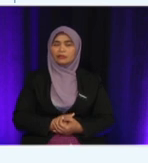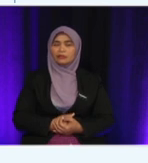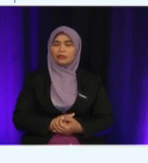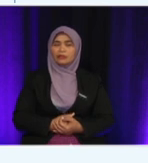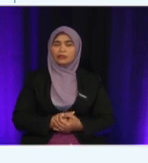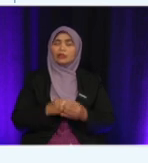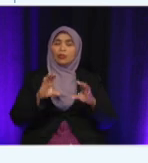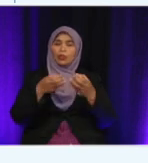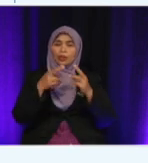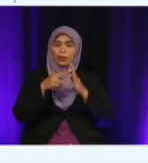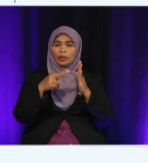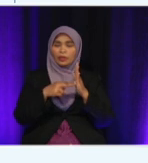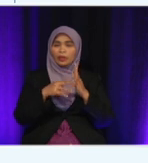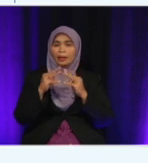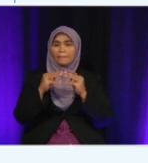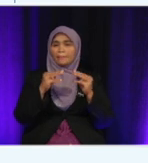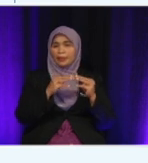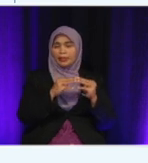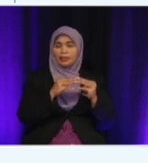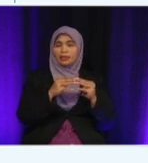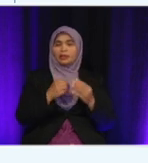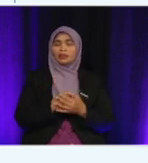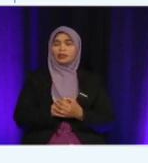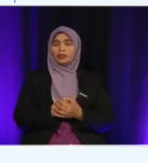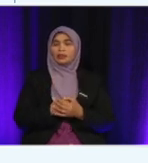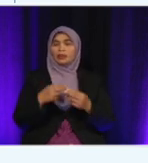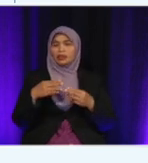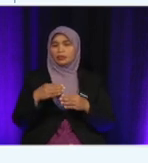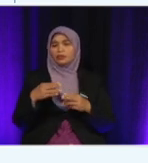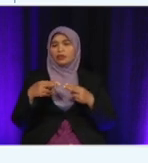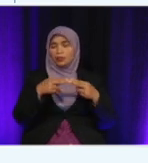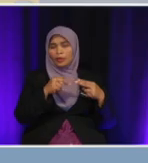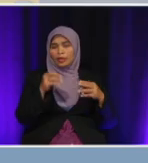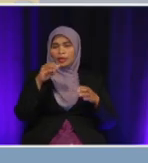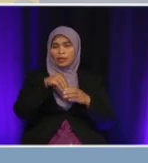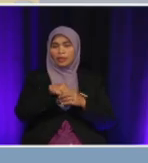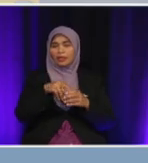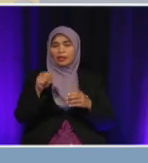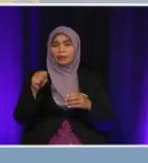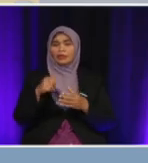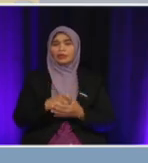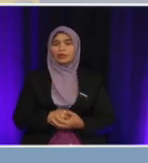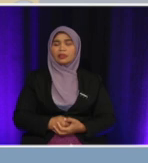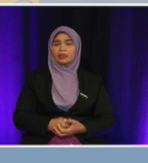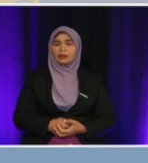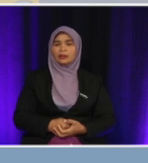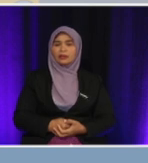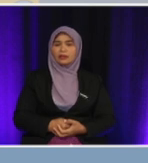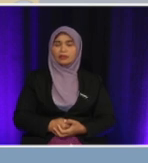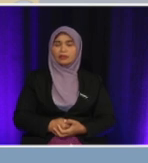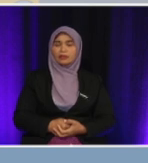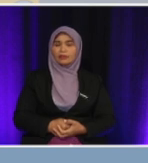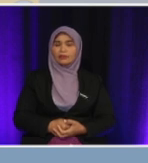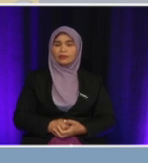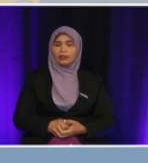Piagam Madinah itulah hubungan dalaman tadi kata Amir Oke kita lihat jawabannya